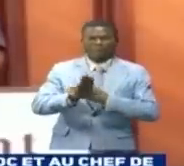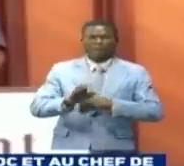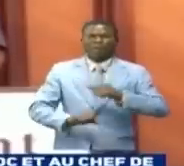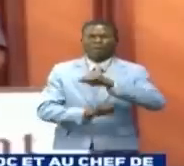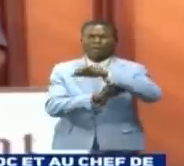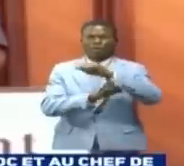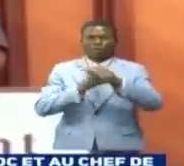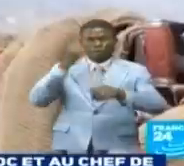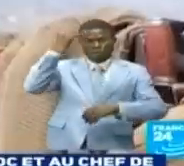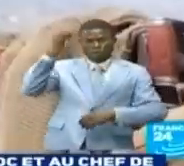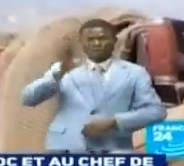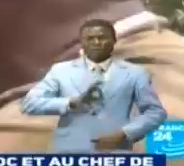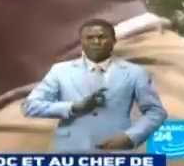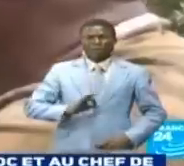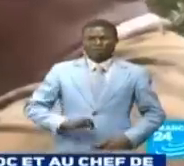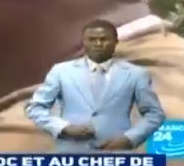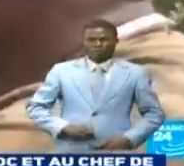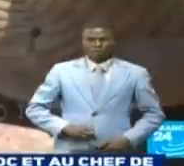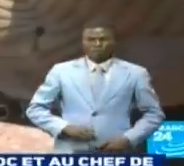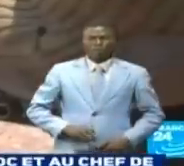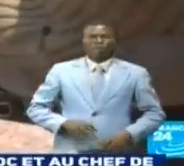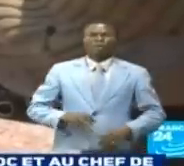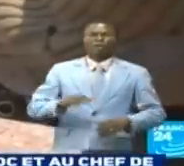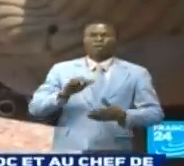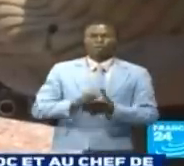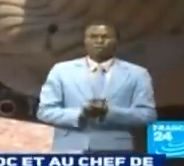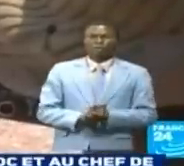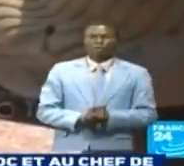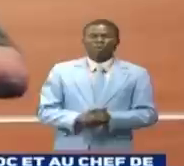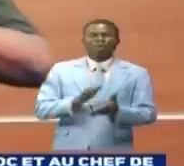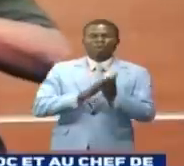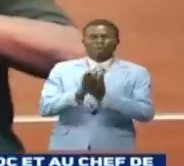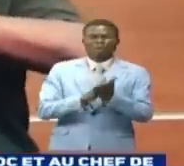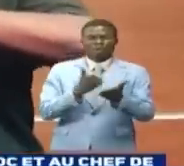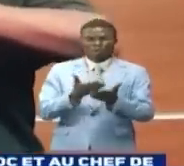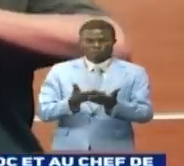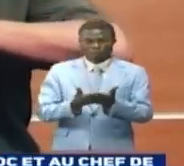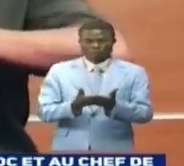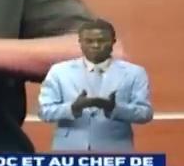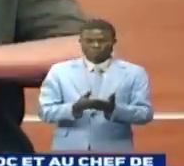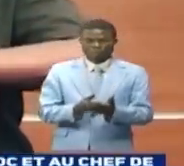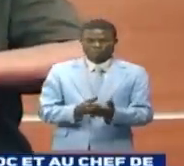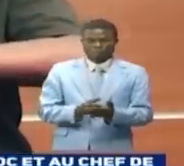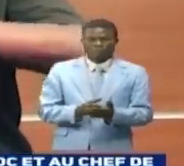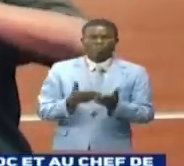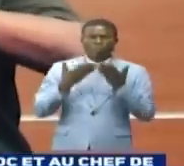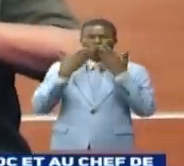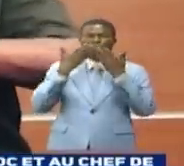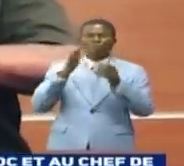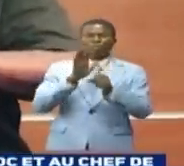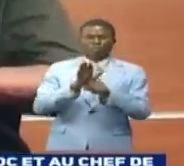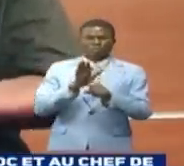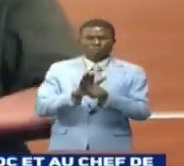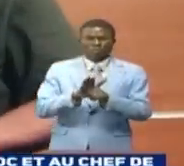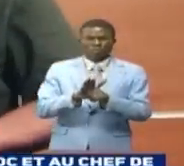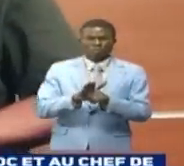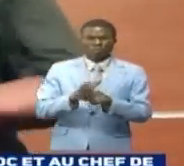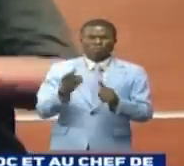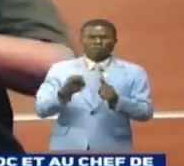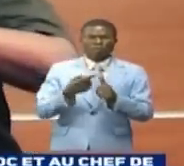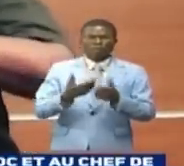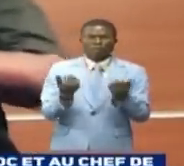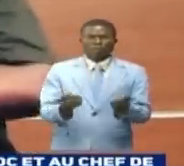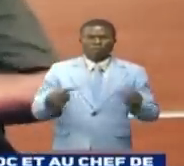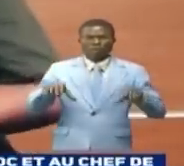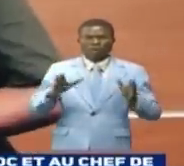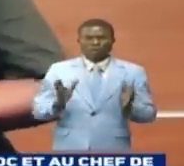commandant suprême et nous voyant au FRDC pour la victoire certaine. Matonzi mingi na wayambo ya bana Congo,